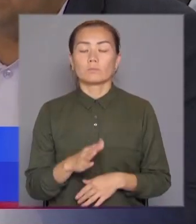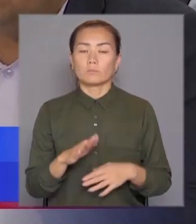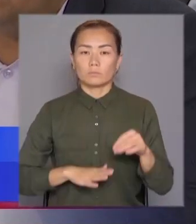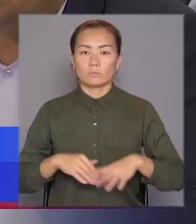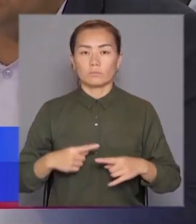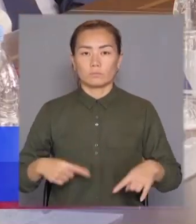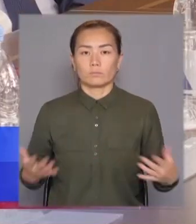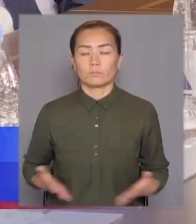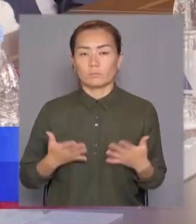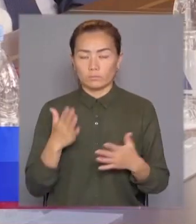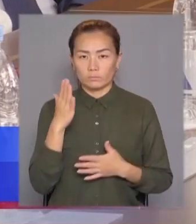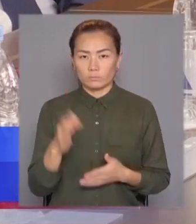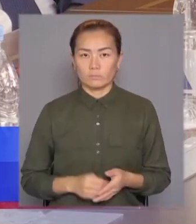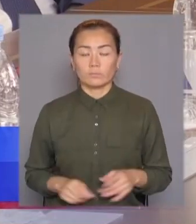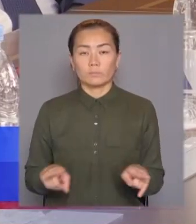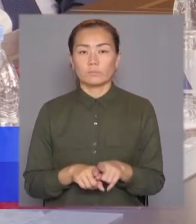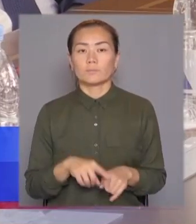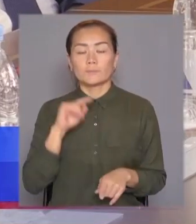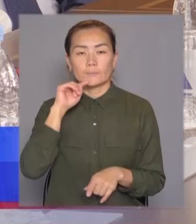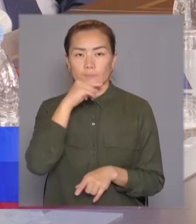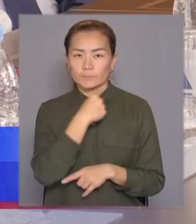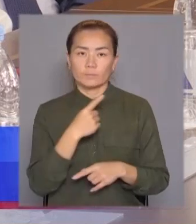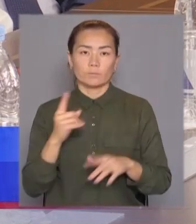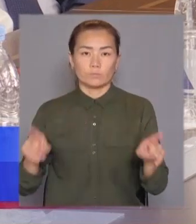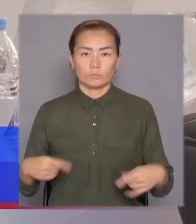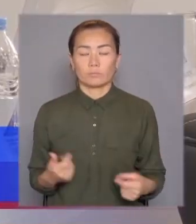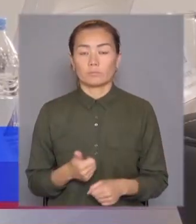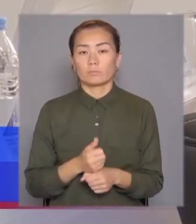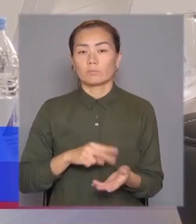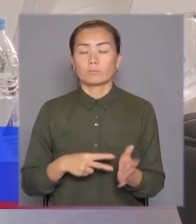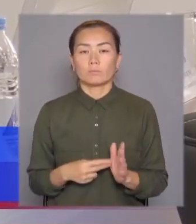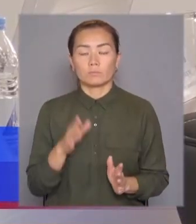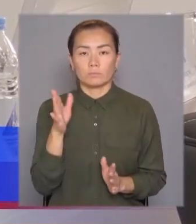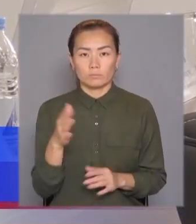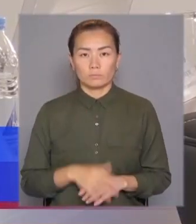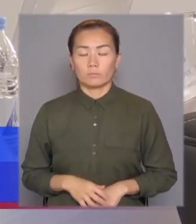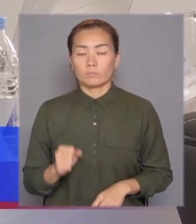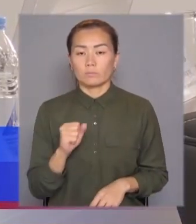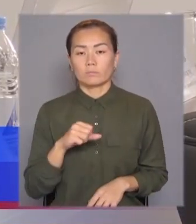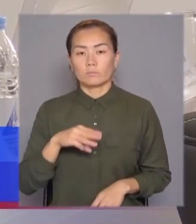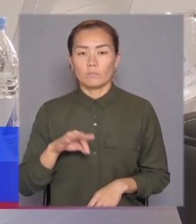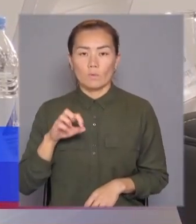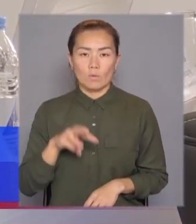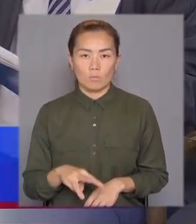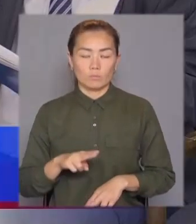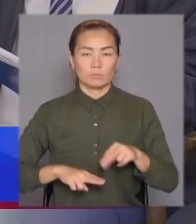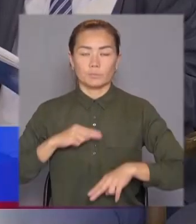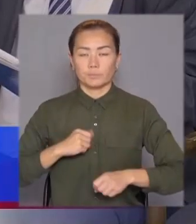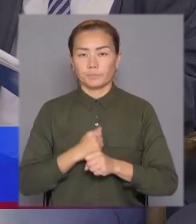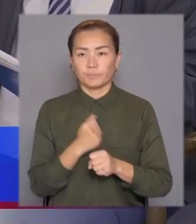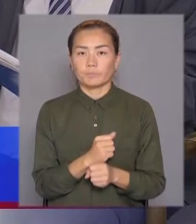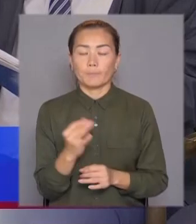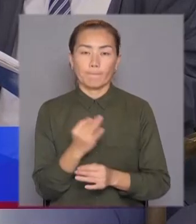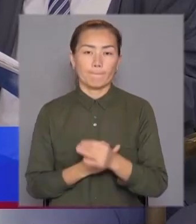салаға серпін береді дейді қариялар. Әсіресе экономикалық дамудың басты бағыты болып саналатын атом электр станциясының құрылысының